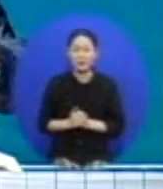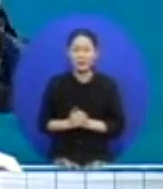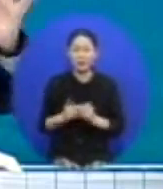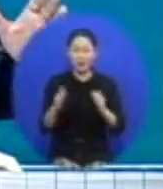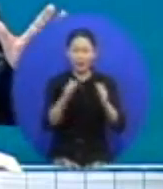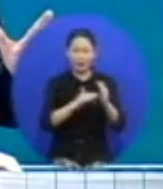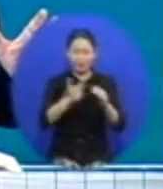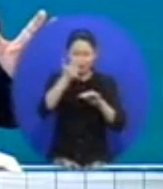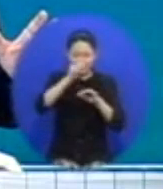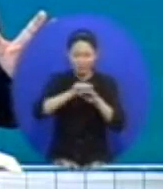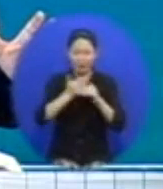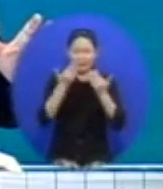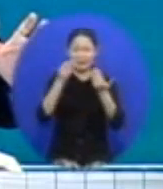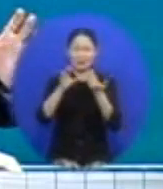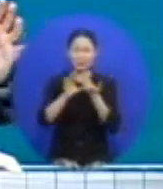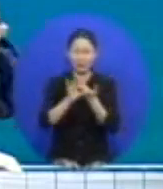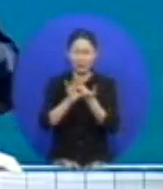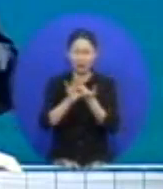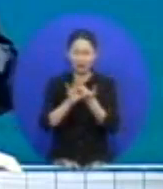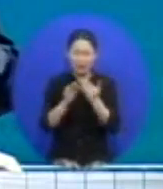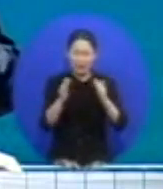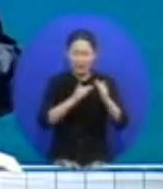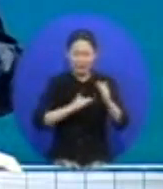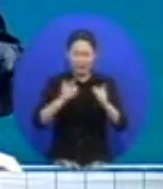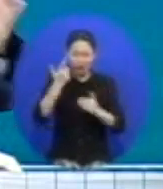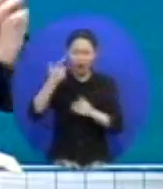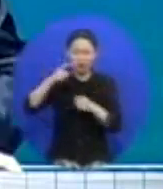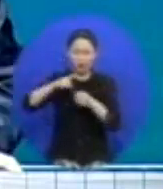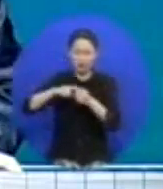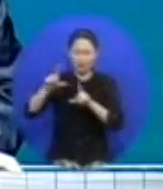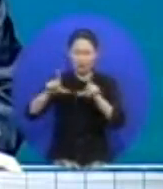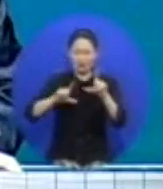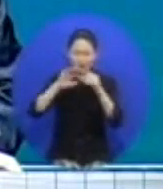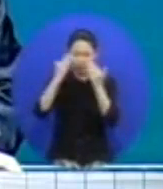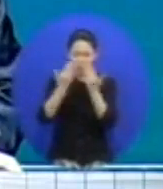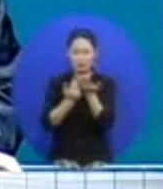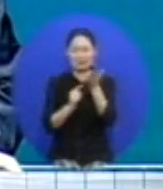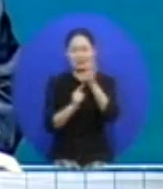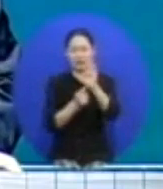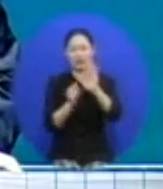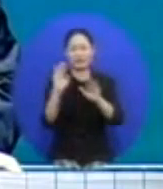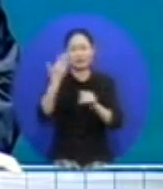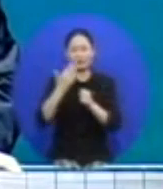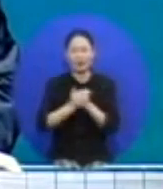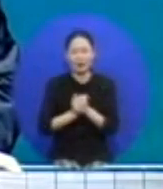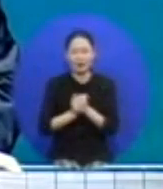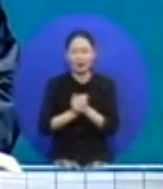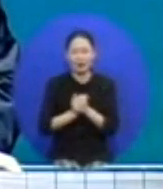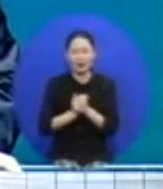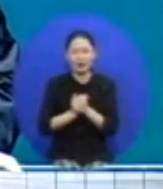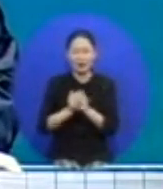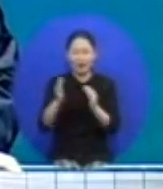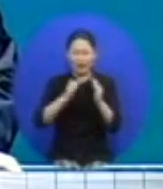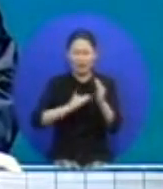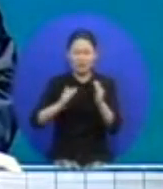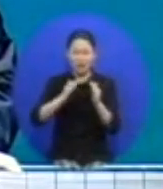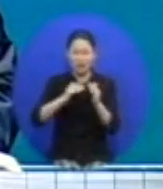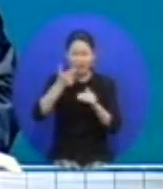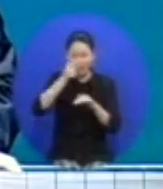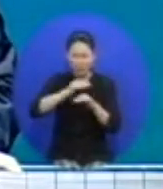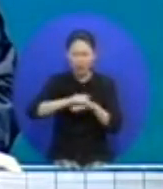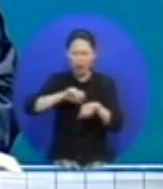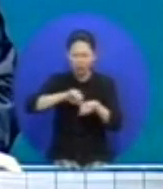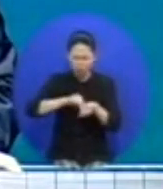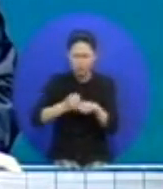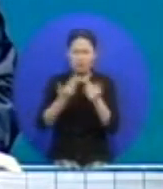가정 예배 드려 보면 가정의 영적인 상태가 다 드러납니다 가정 예배 억지로라도 될